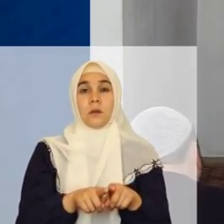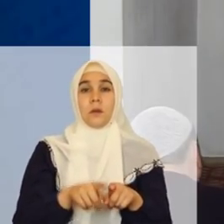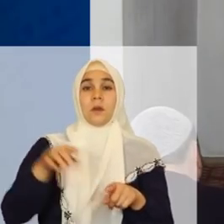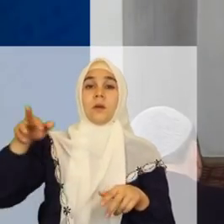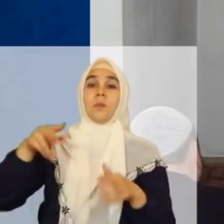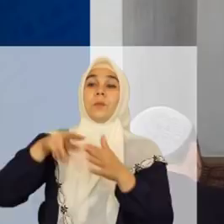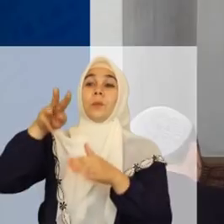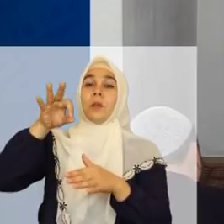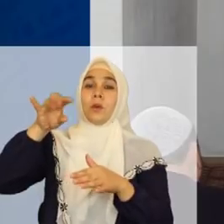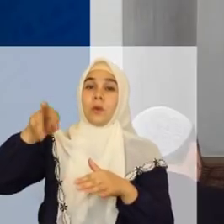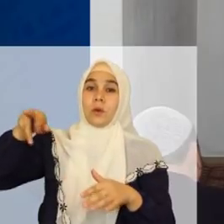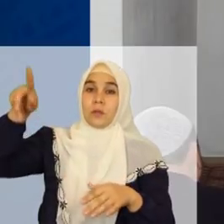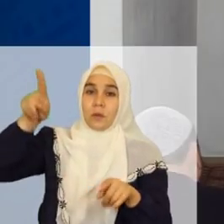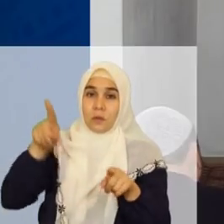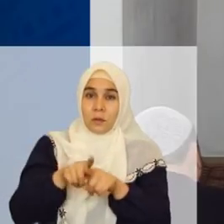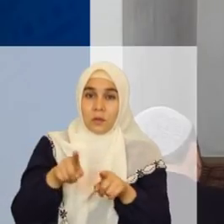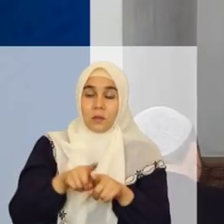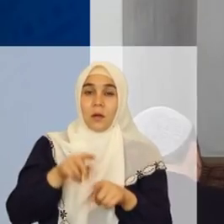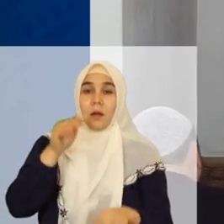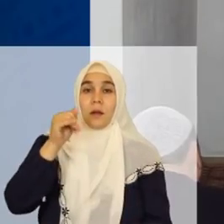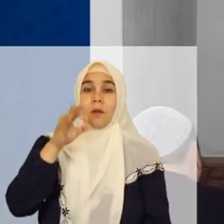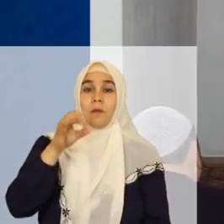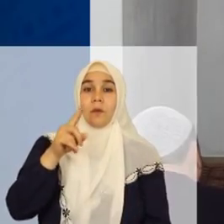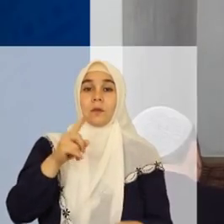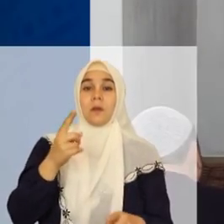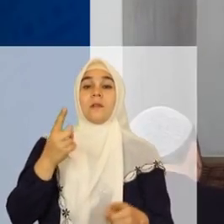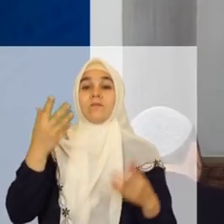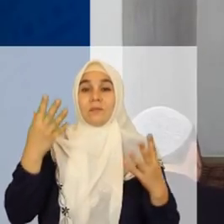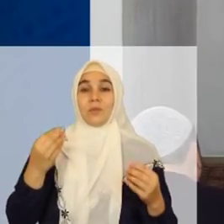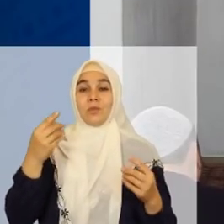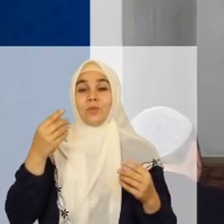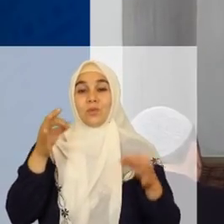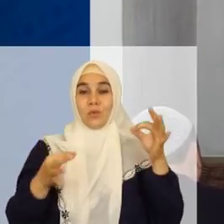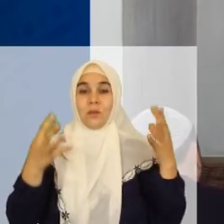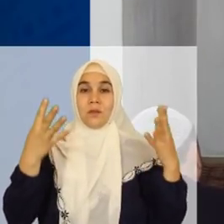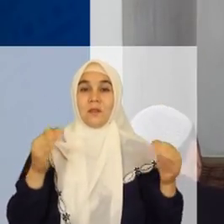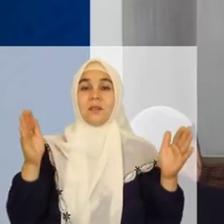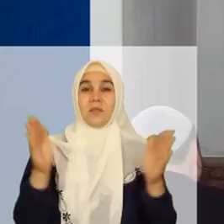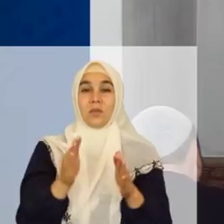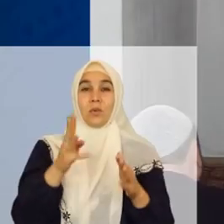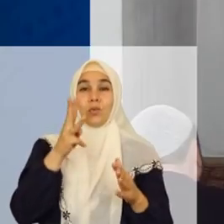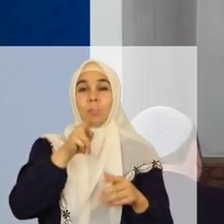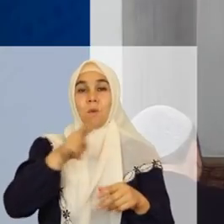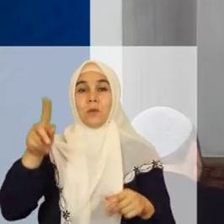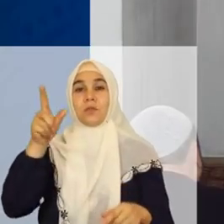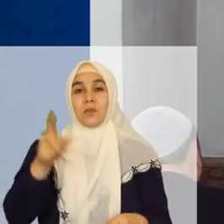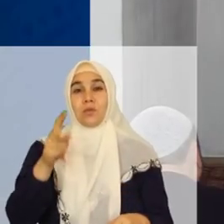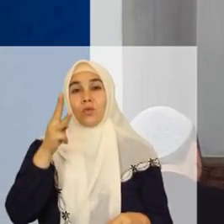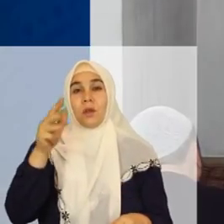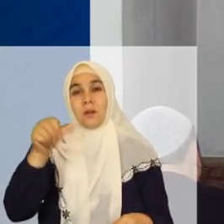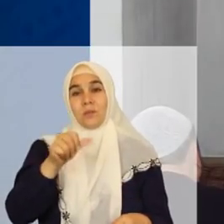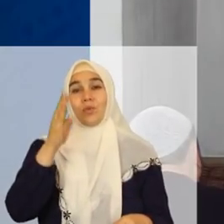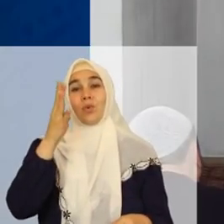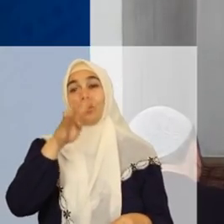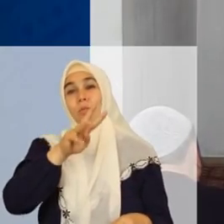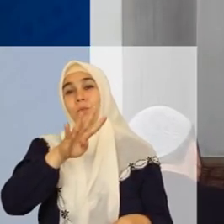Minoga chiqqanda o'ziga yarasha Arafot kichkina qiyomat. 3 million hozirgi kunda 3,5 million,